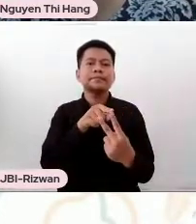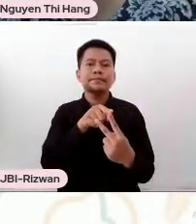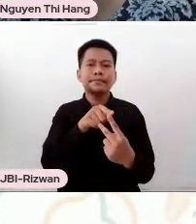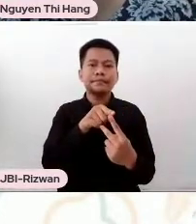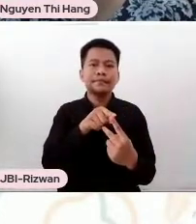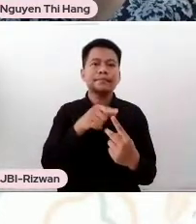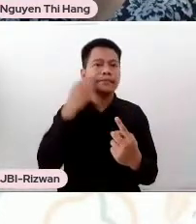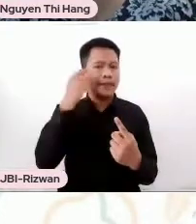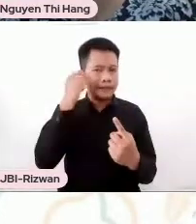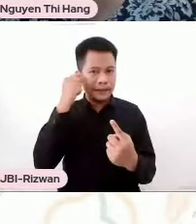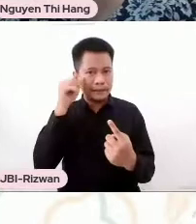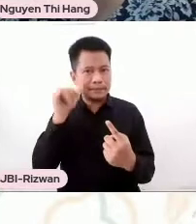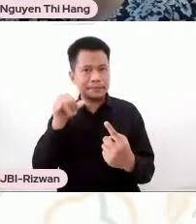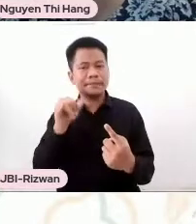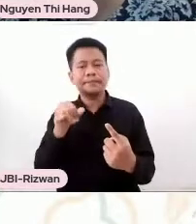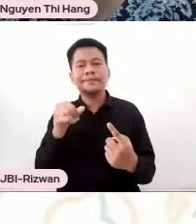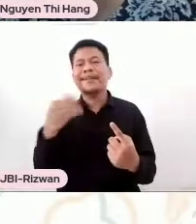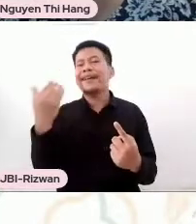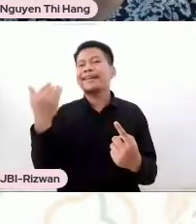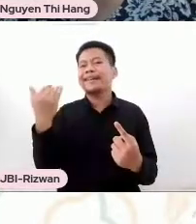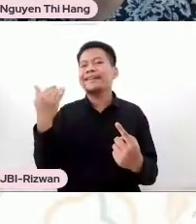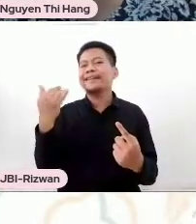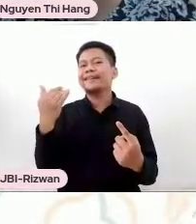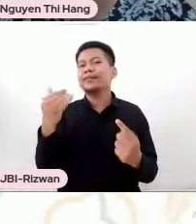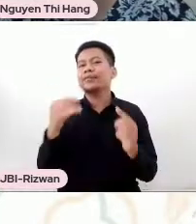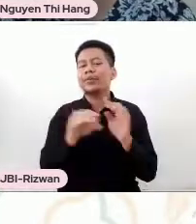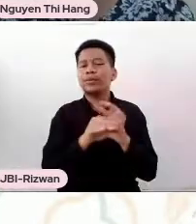ya, yang tadi digunakan misalnya untuk